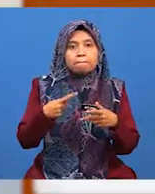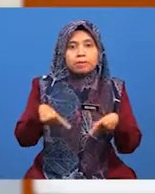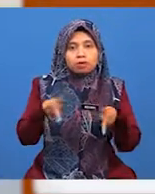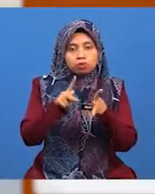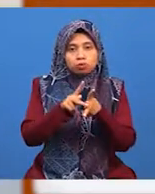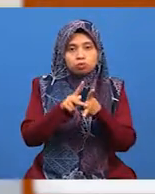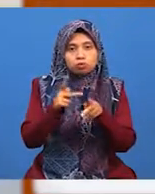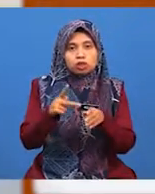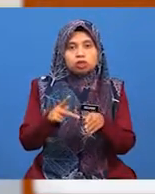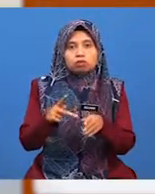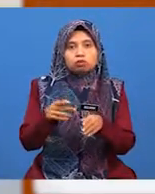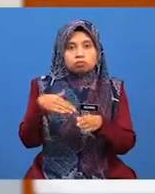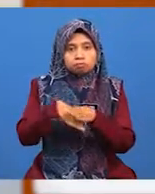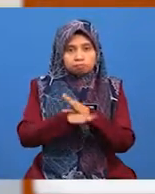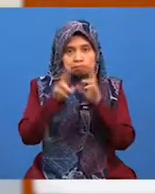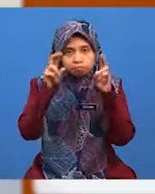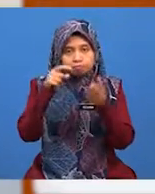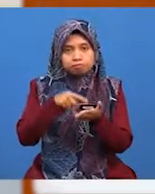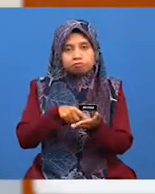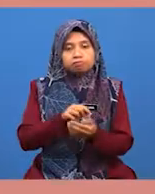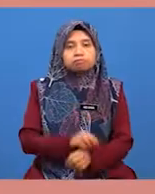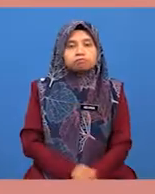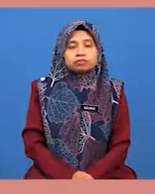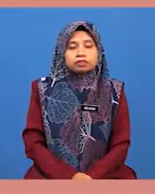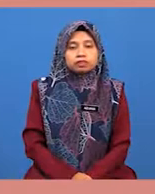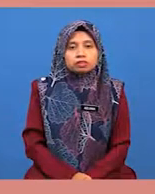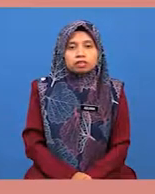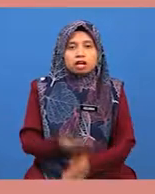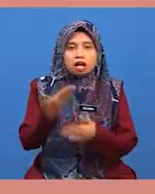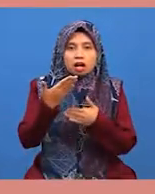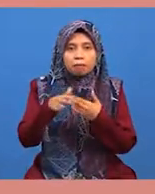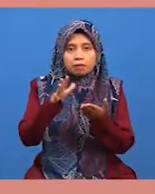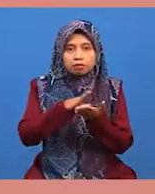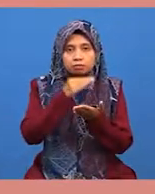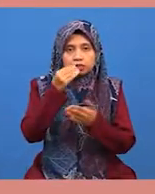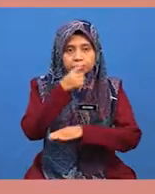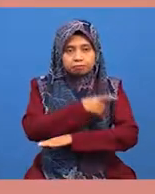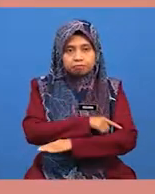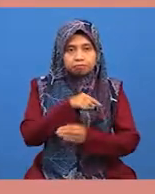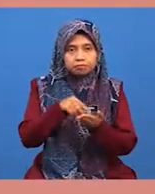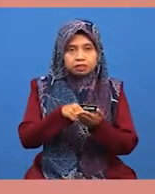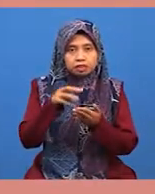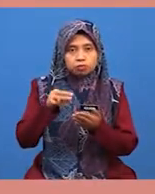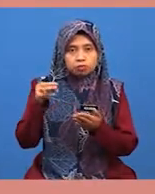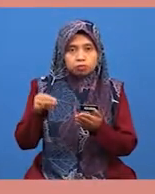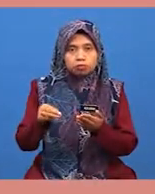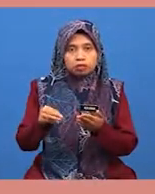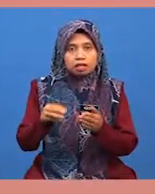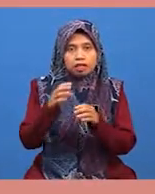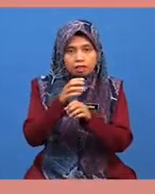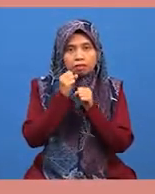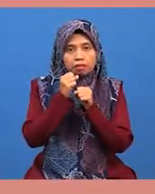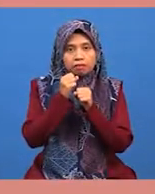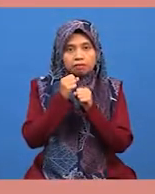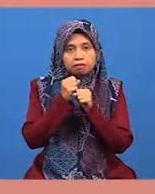dalam tajuk ini. Cikgu berharap selepas pelajaran hari ini, murid-murid